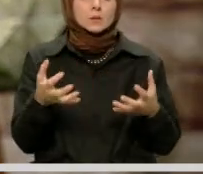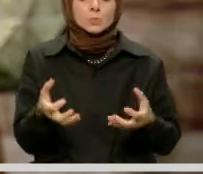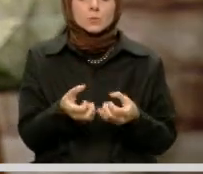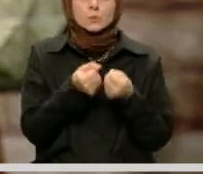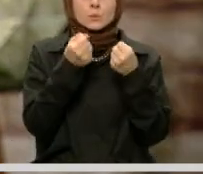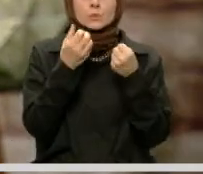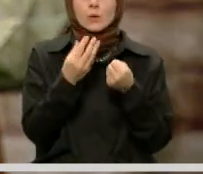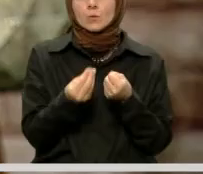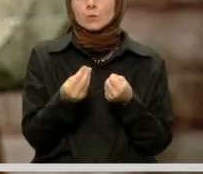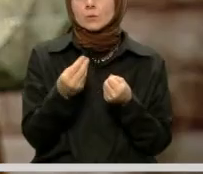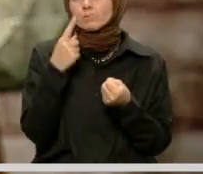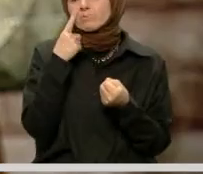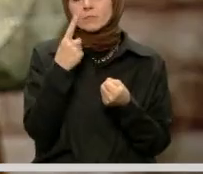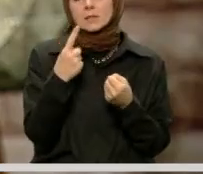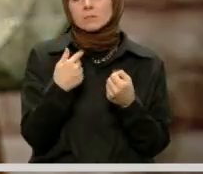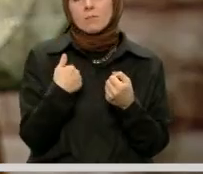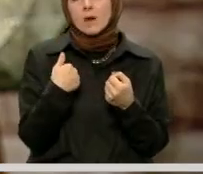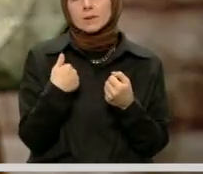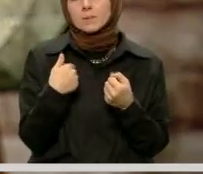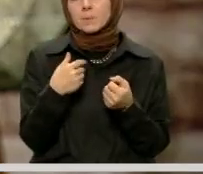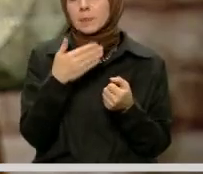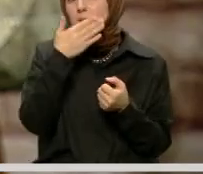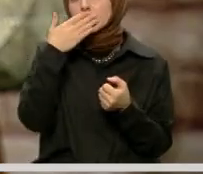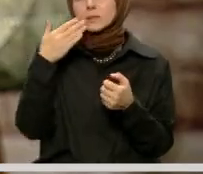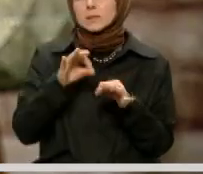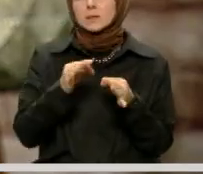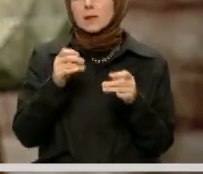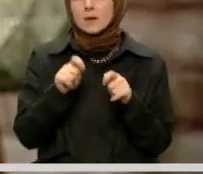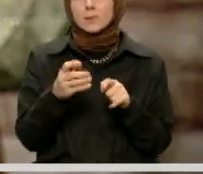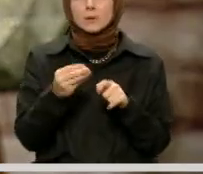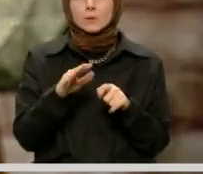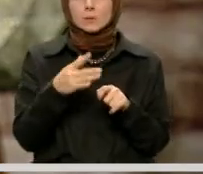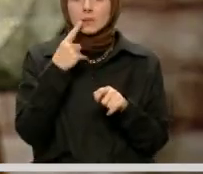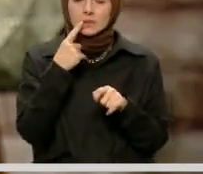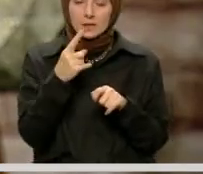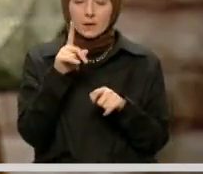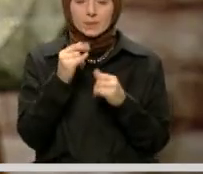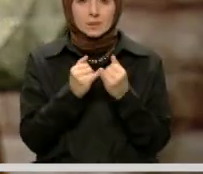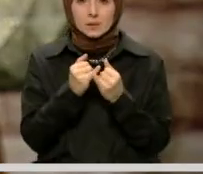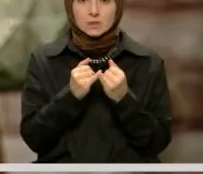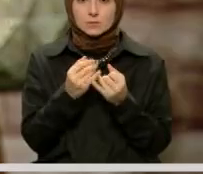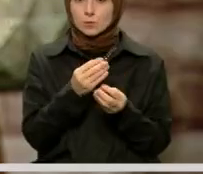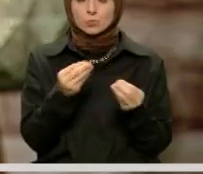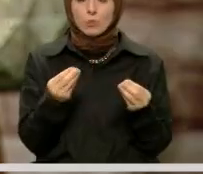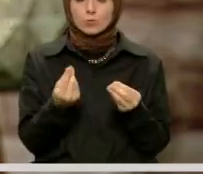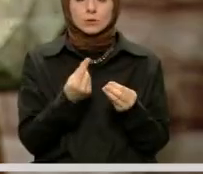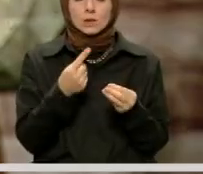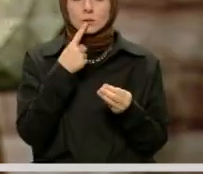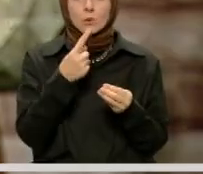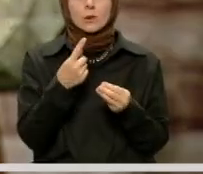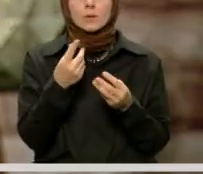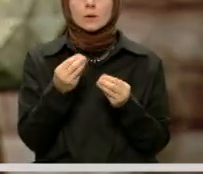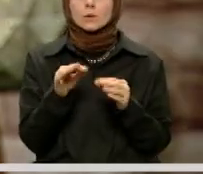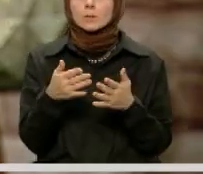neler yapabilirim diyen kardeşlerimize pek çok şeyler söyleyebiliriz. Ama burada belki de ilk olarak işveren kardeşlerimize, evet hayat